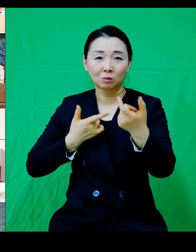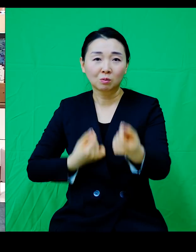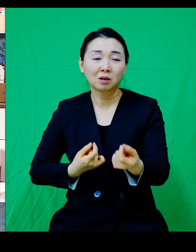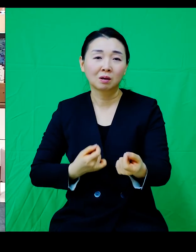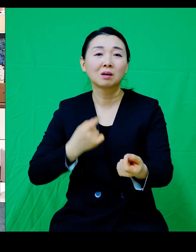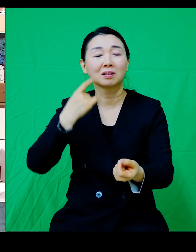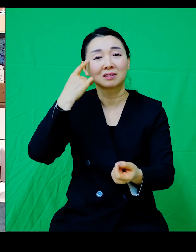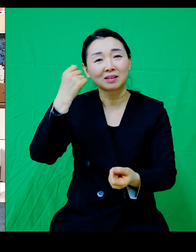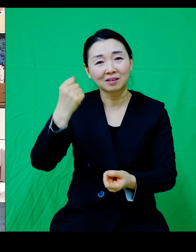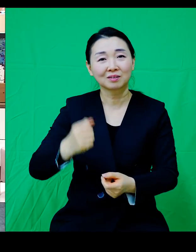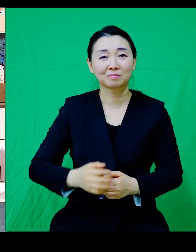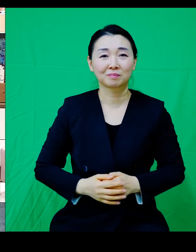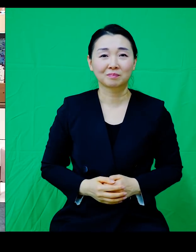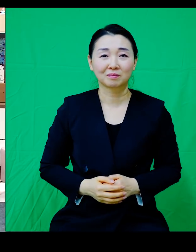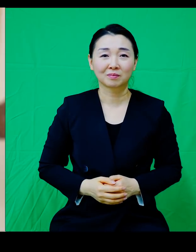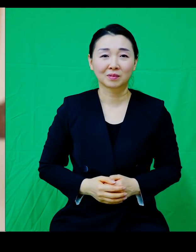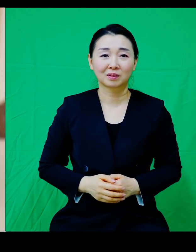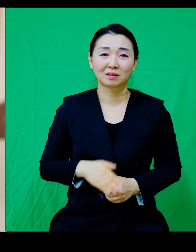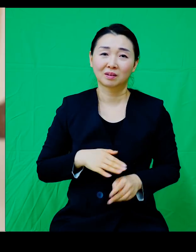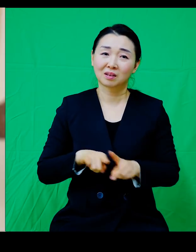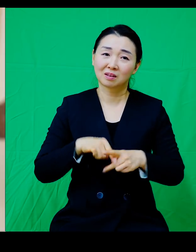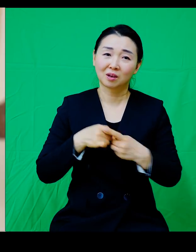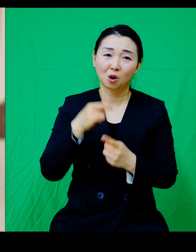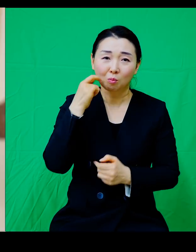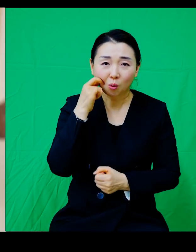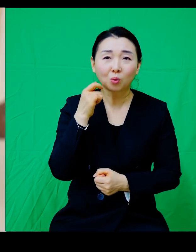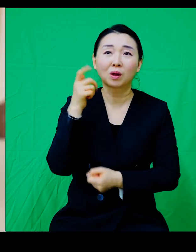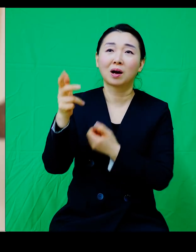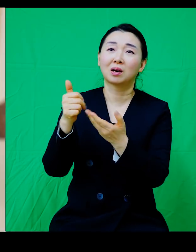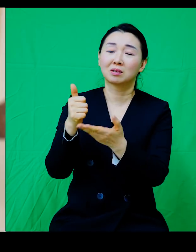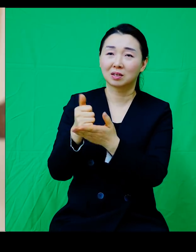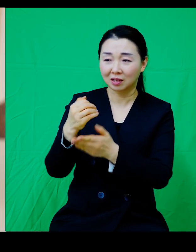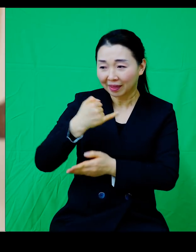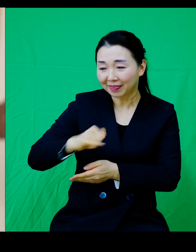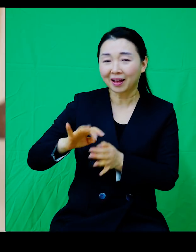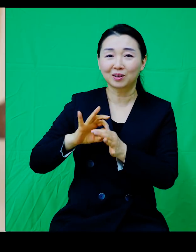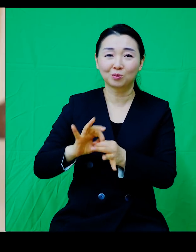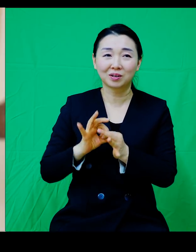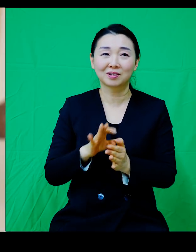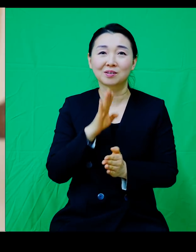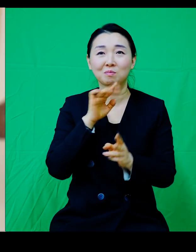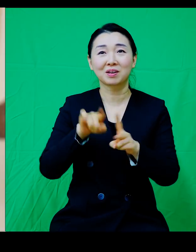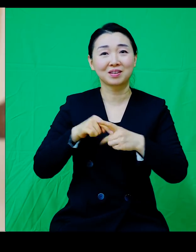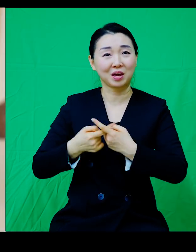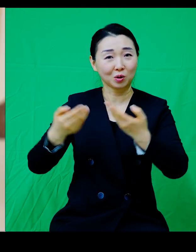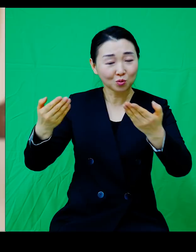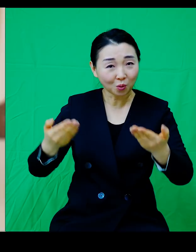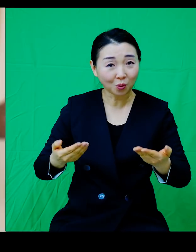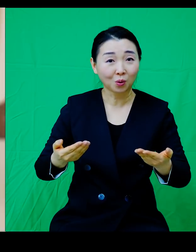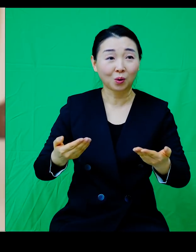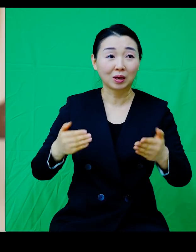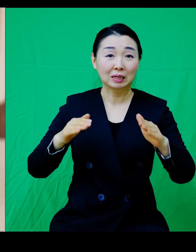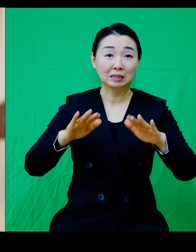나도 똑같았구나, 내가 정말 이해하지 못한 부분을 하나님께서 온유를 통해서 정말 이해하게 해주시니까 지금은